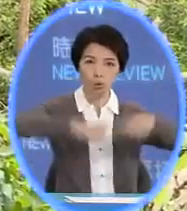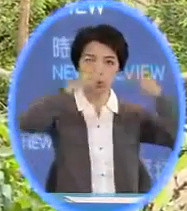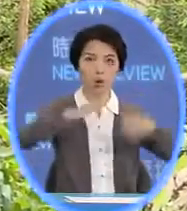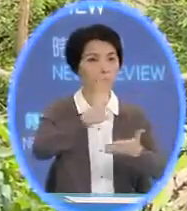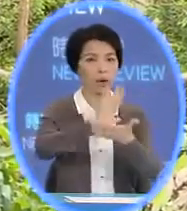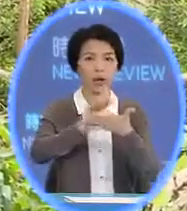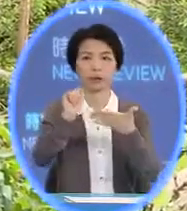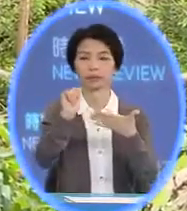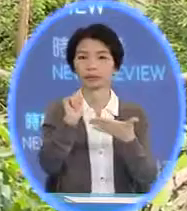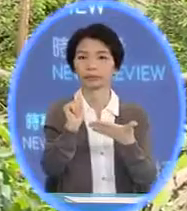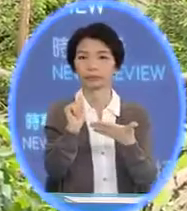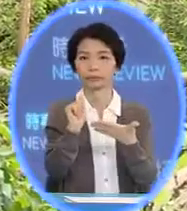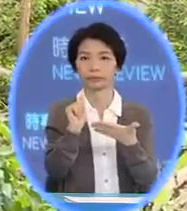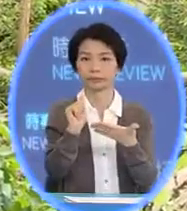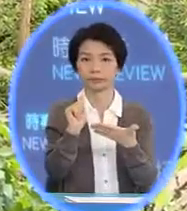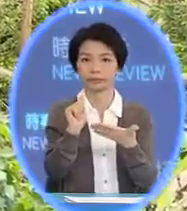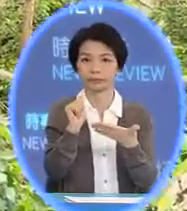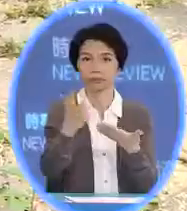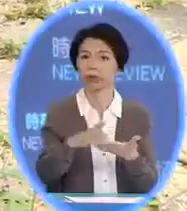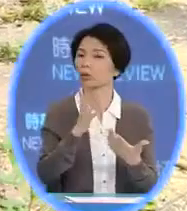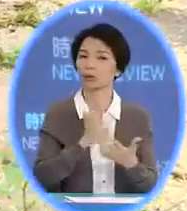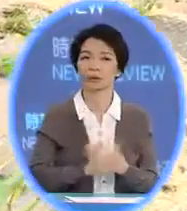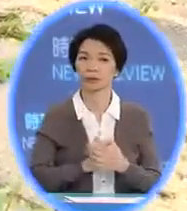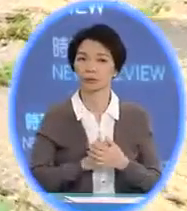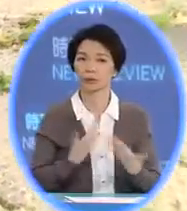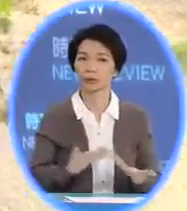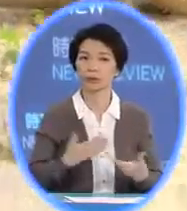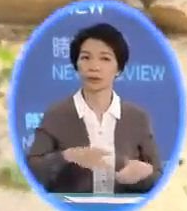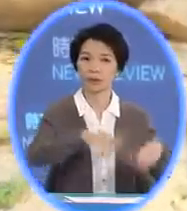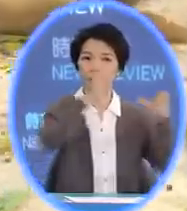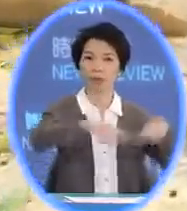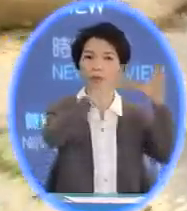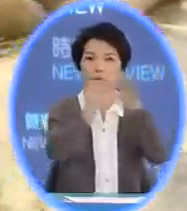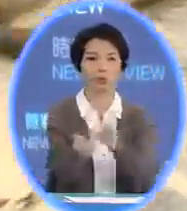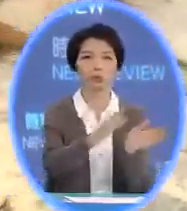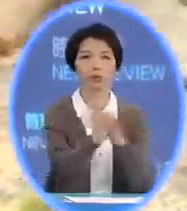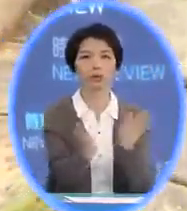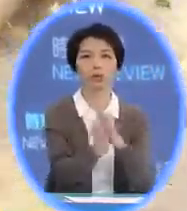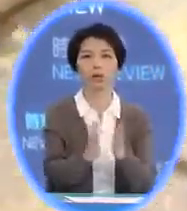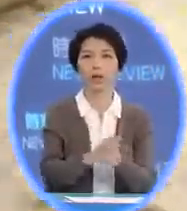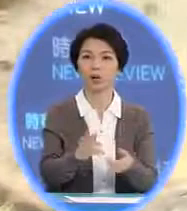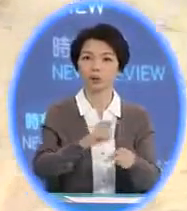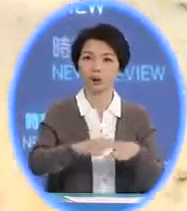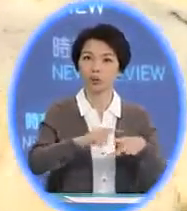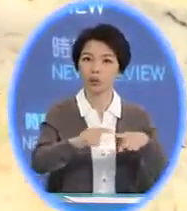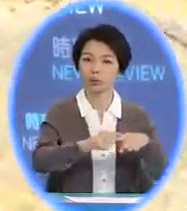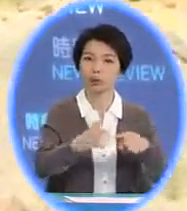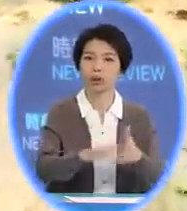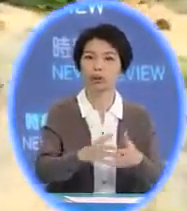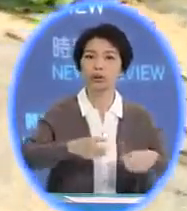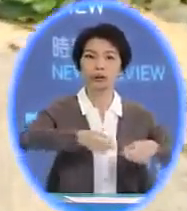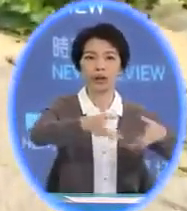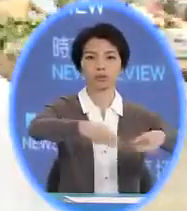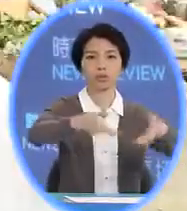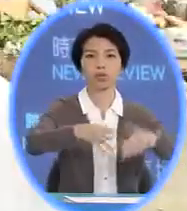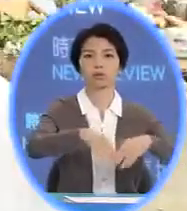亮的，係啊，咁就好可惜啊！我覺得都喺度諗下啊，其實好多都係木材嚟嘅，佢就咁掉去堆填區